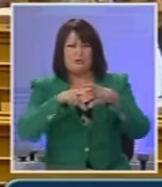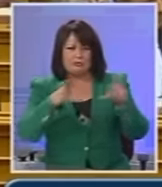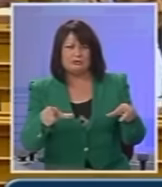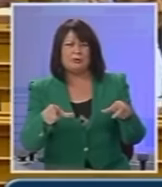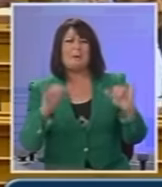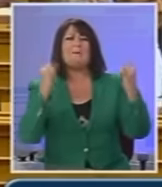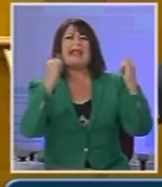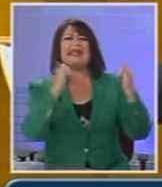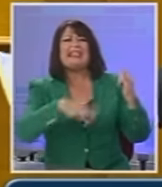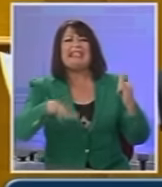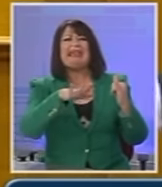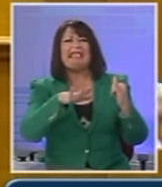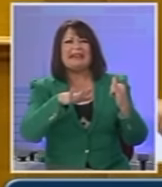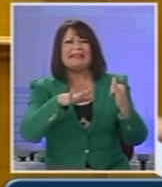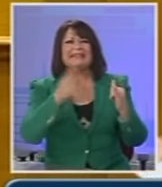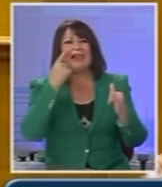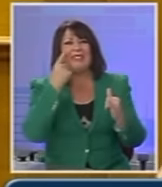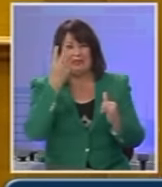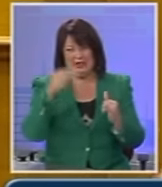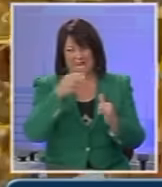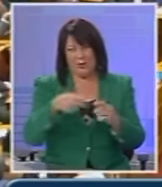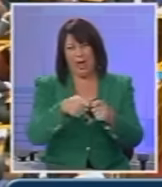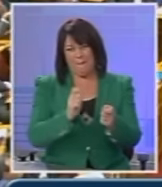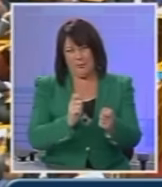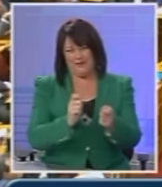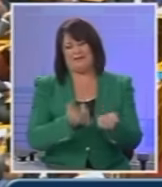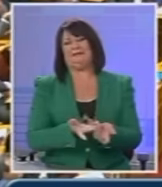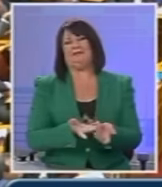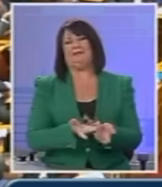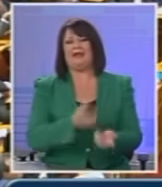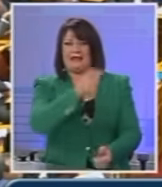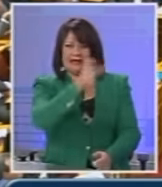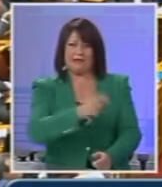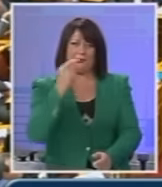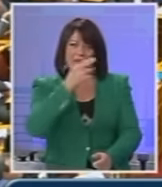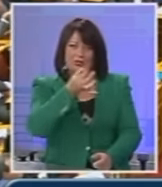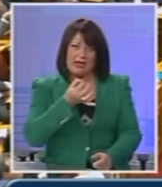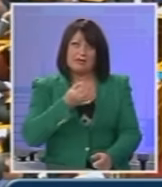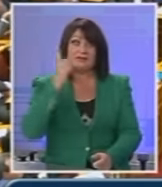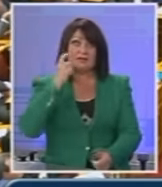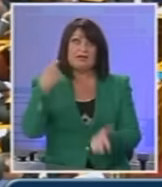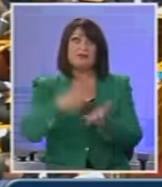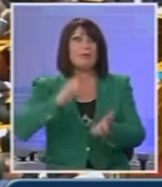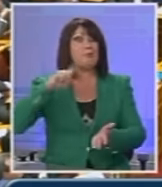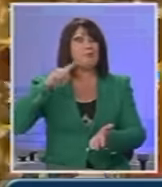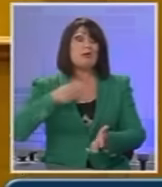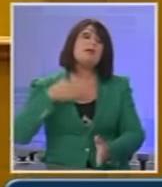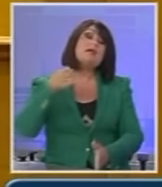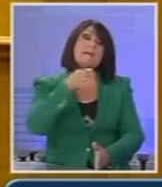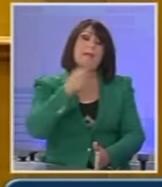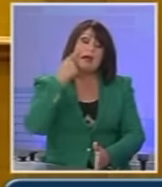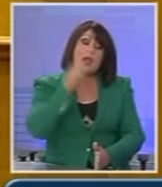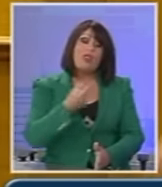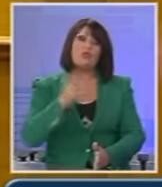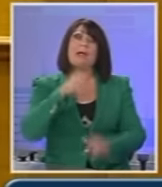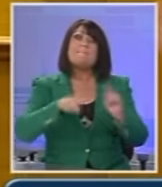απόδειξη ή όχι σε ένα πανηγύρι 2 ευρώ, εσείς λέτε ότι ξέρετε καλά τους φοροφυγάδες, στείλτε τους να τα κάνουν.